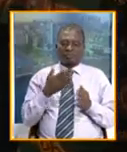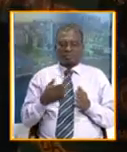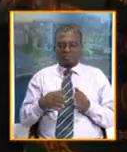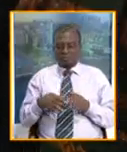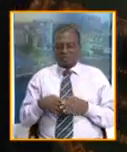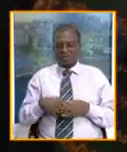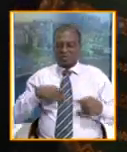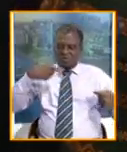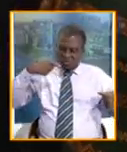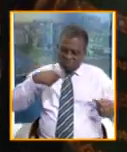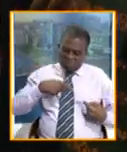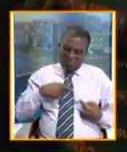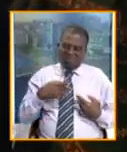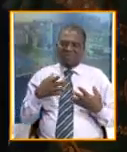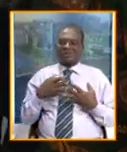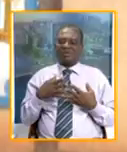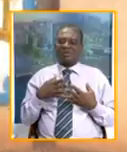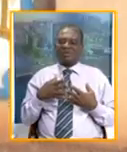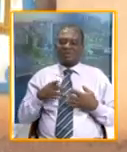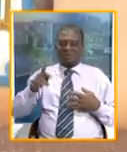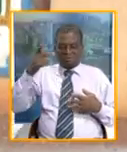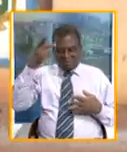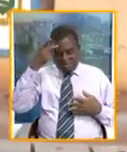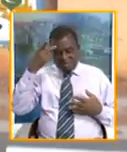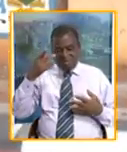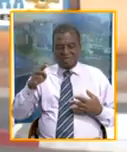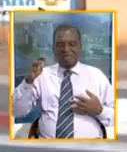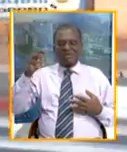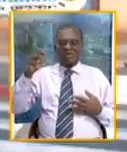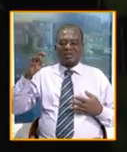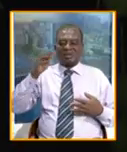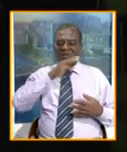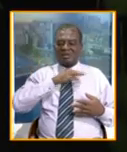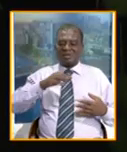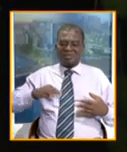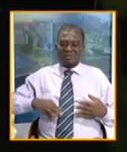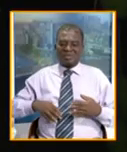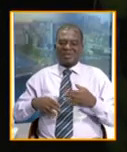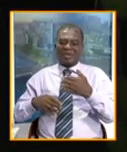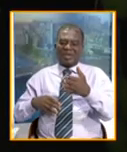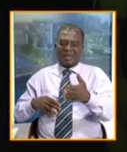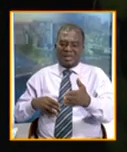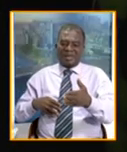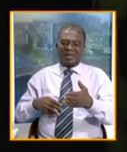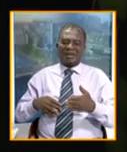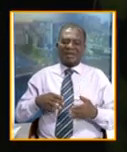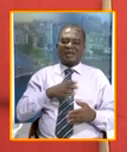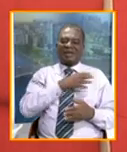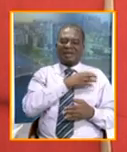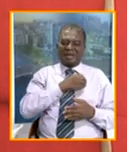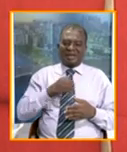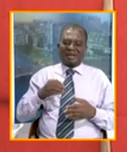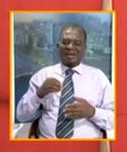Douleur qui secoue également le monde politique. Le maire de la commune de Niakara, Pierre Koné, et celui de la commune de